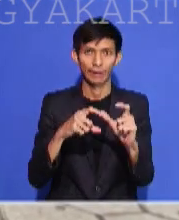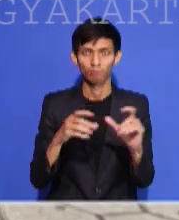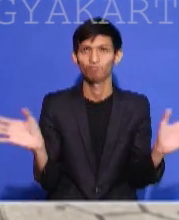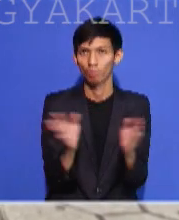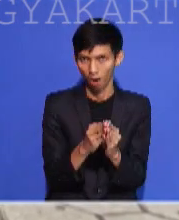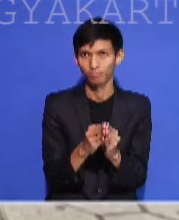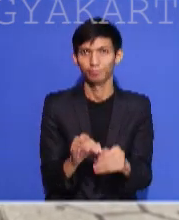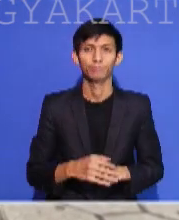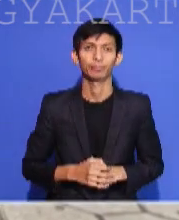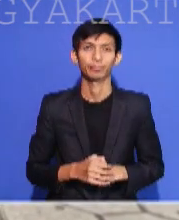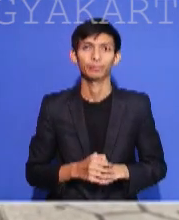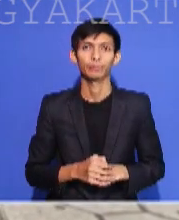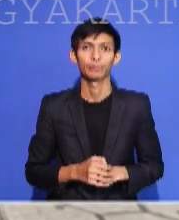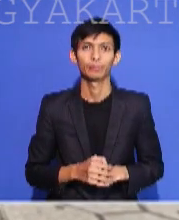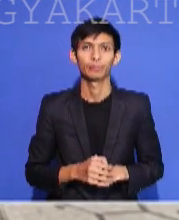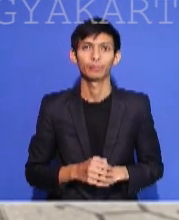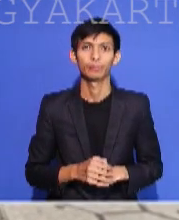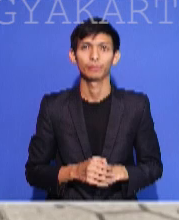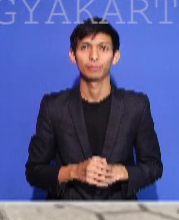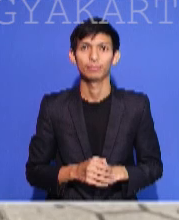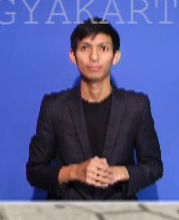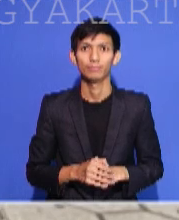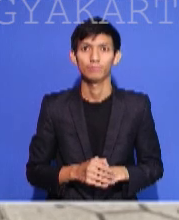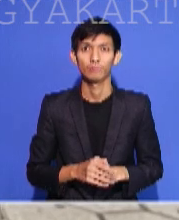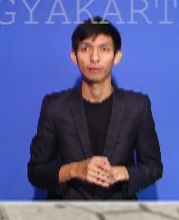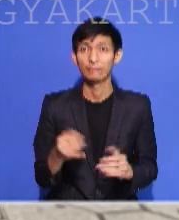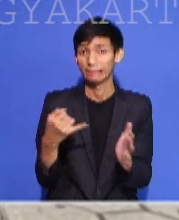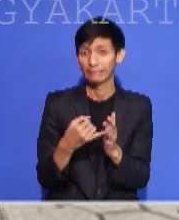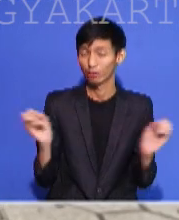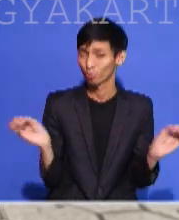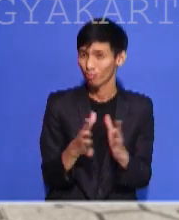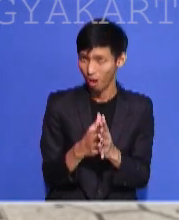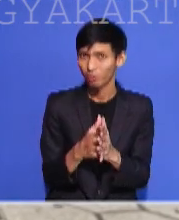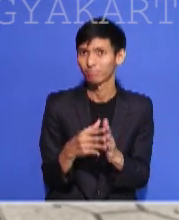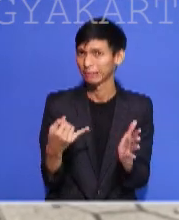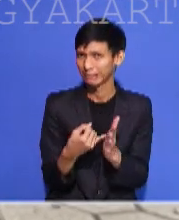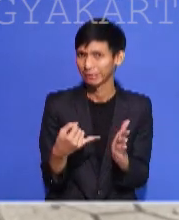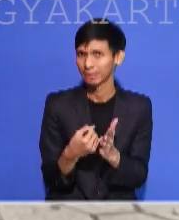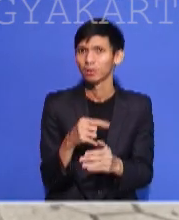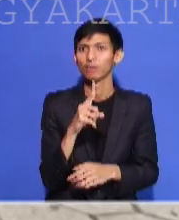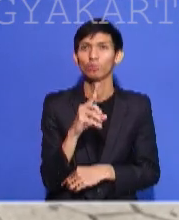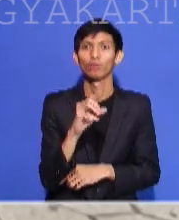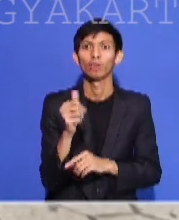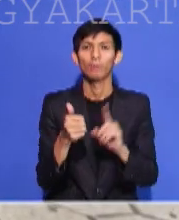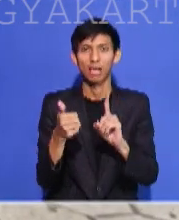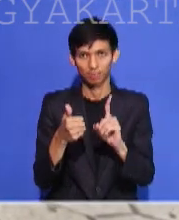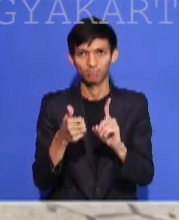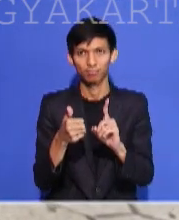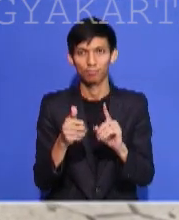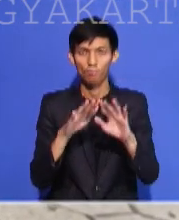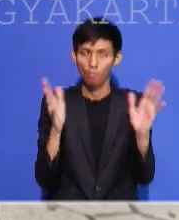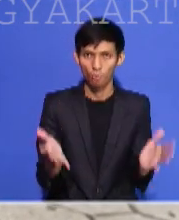Kapanewon tersebut. Ini kan kapasitasnya itu kisaran 116 box. Jadi